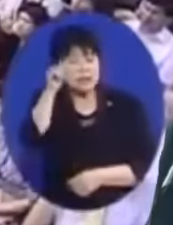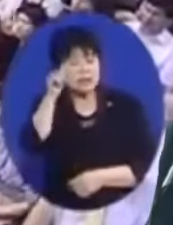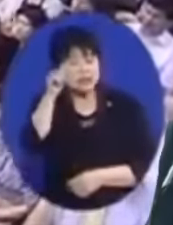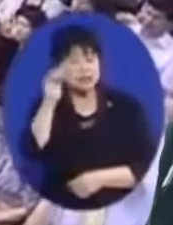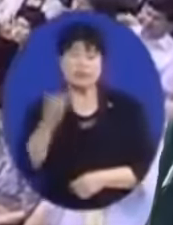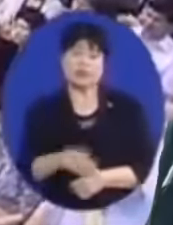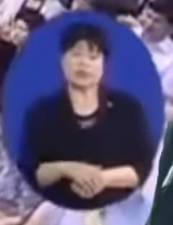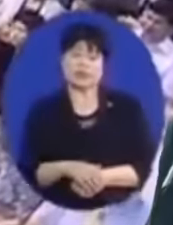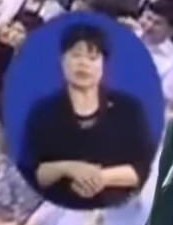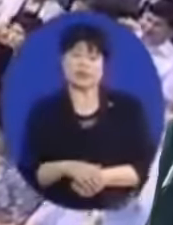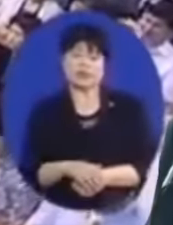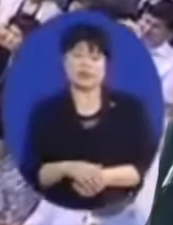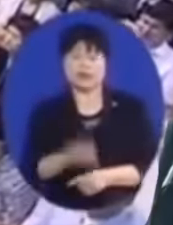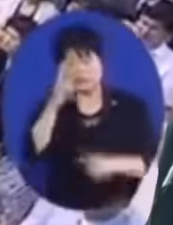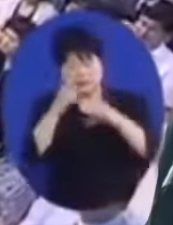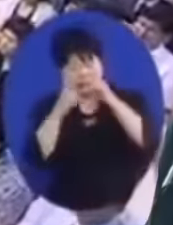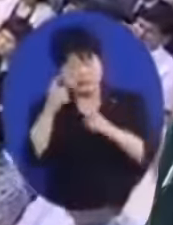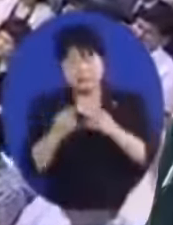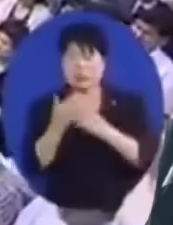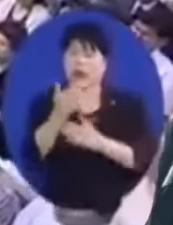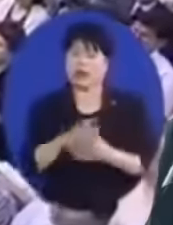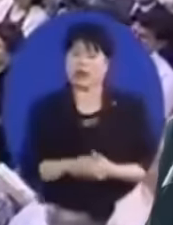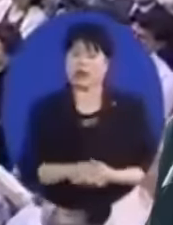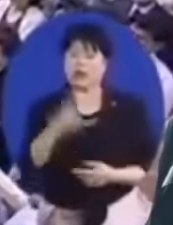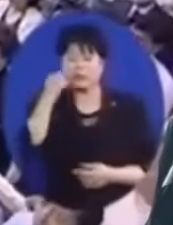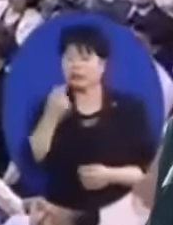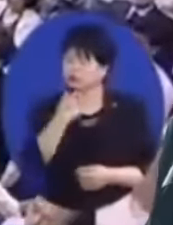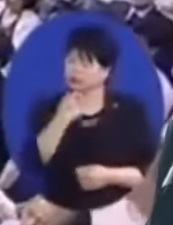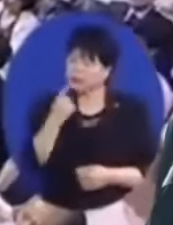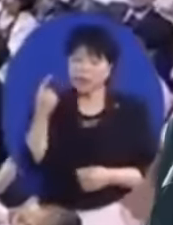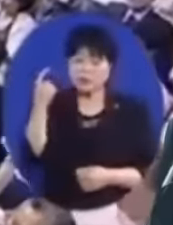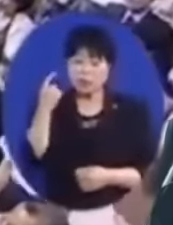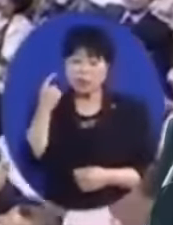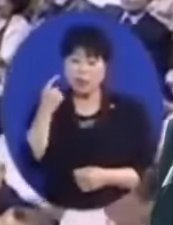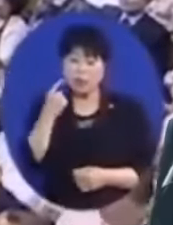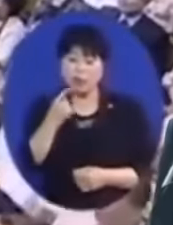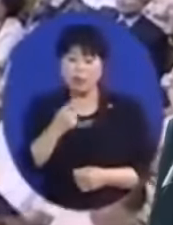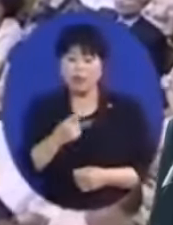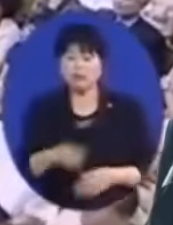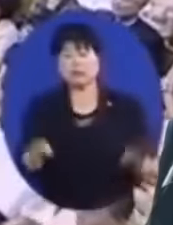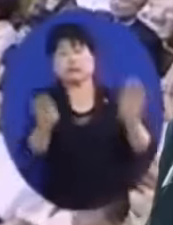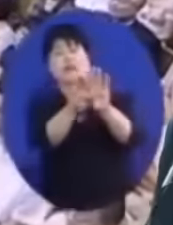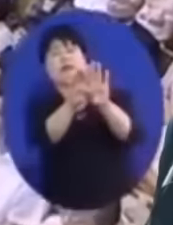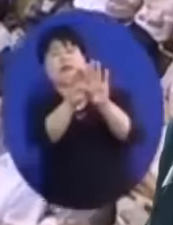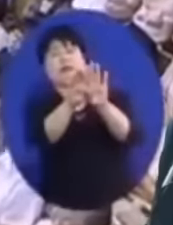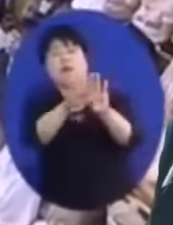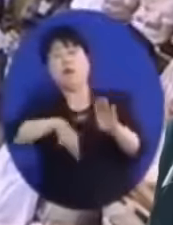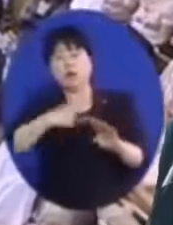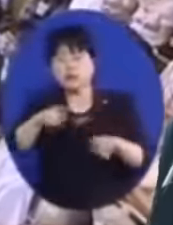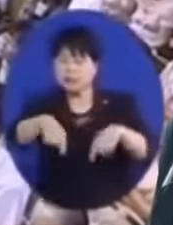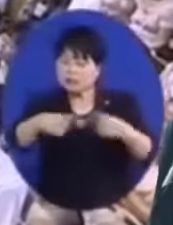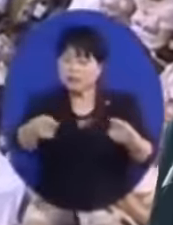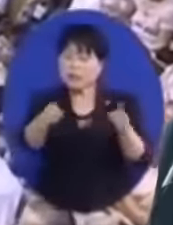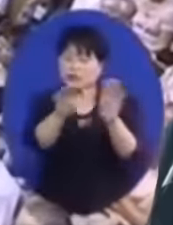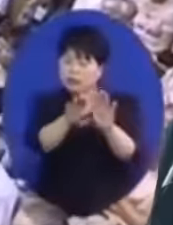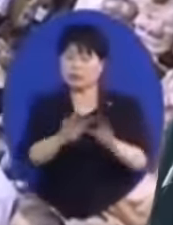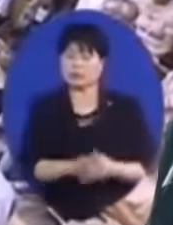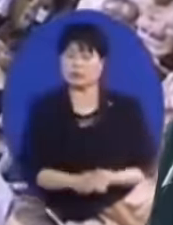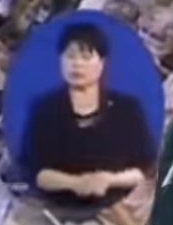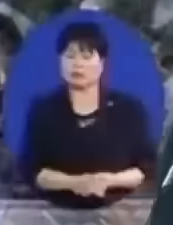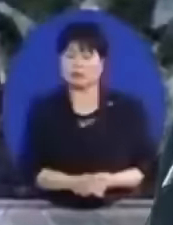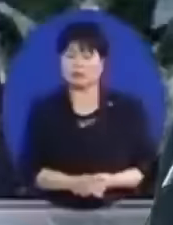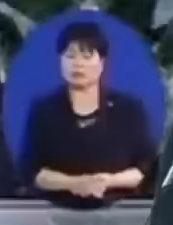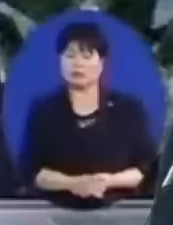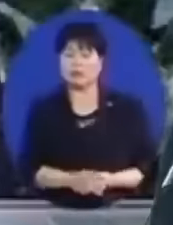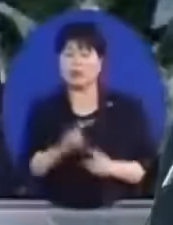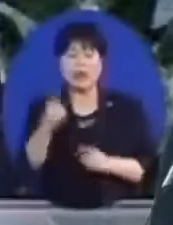되면은 짜증을 많이 내고 부모를 싫어한다. 꽝 문을 닫고 자기 방에 들어가서 틀어박혀 있고